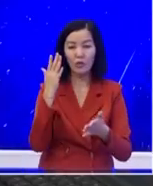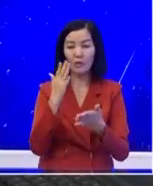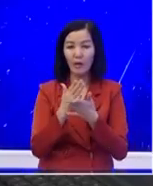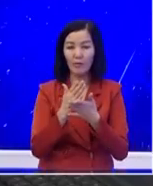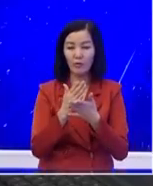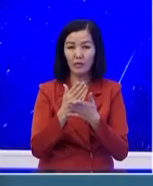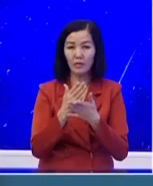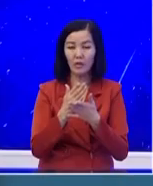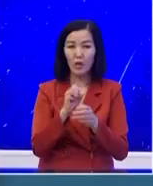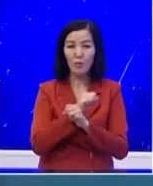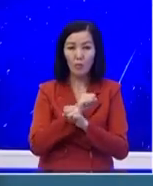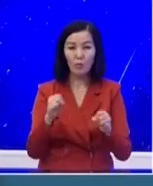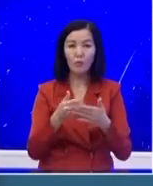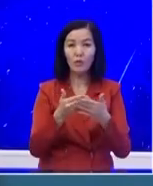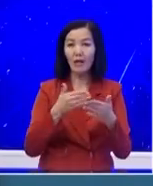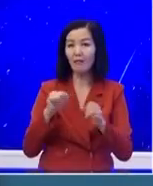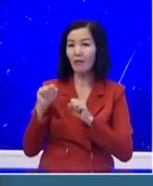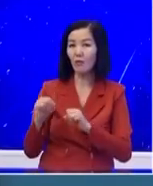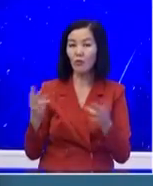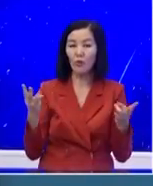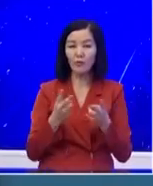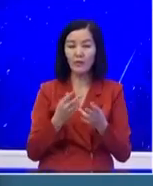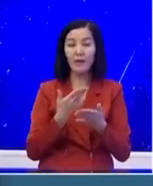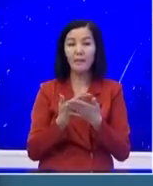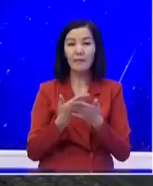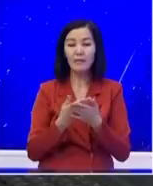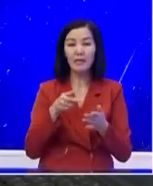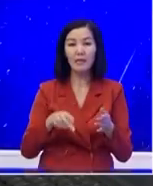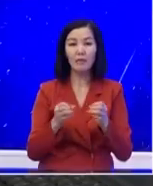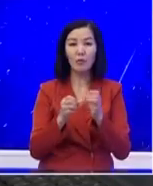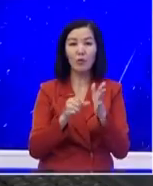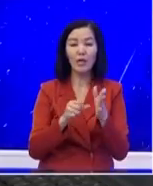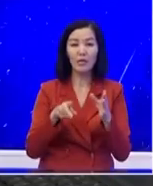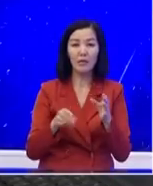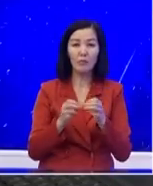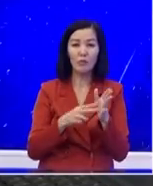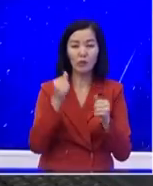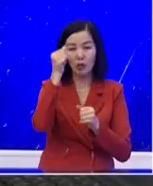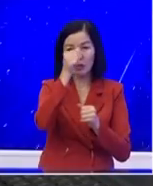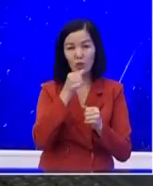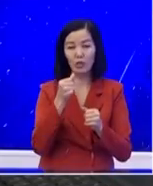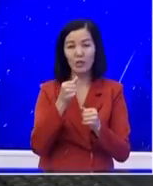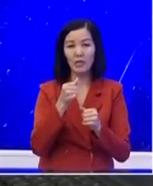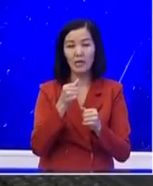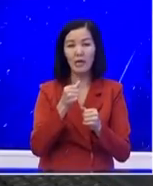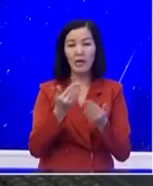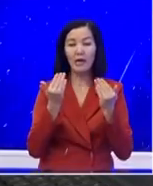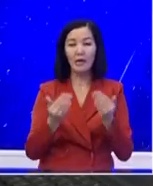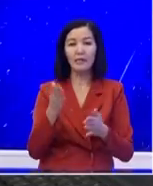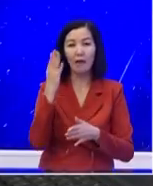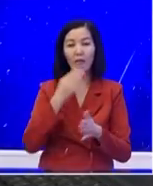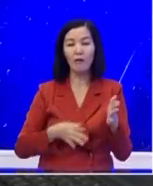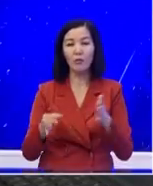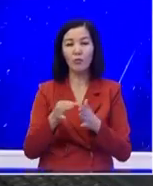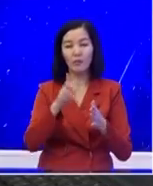қызметшілер тарапынан болмау үшін соның алдын алуға тырысып жатамыз. Мысалы, 2016-2017 жылға қарағанда біздің Алматы облысының